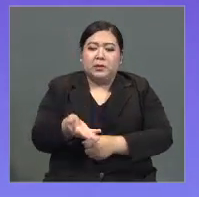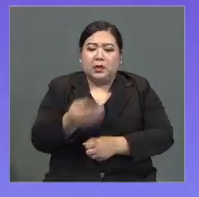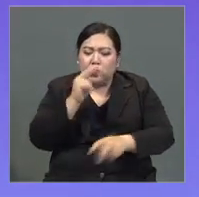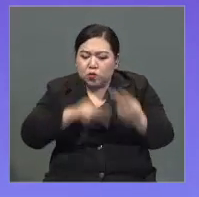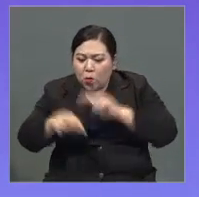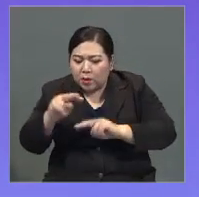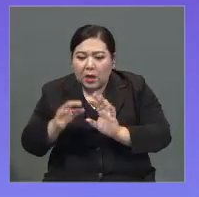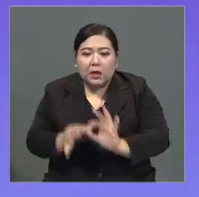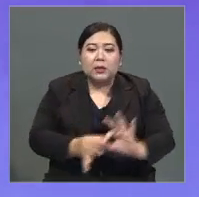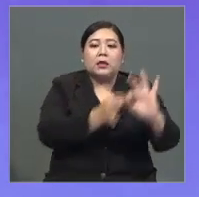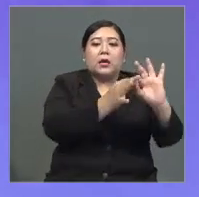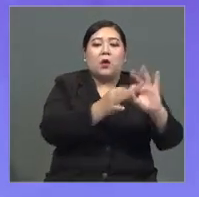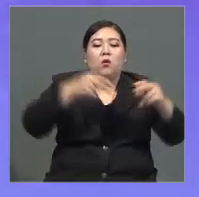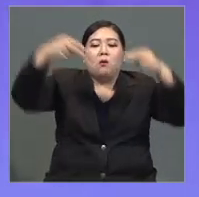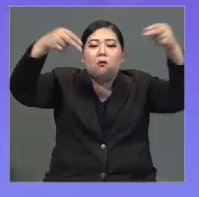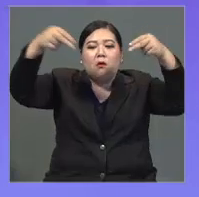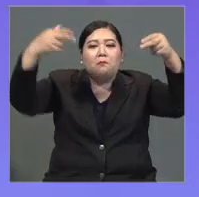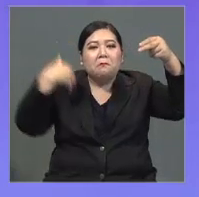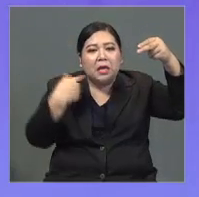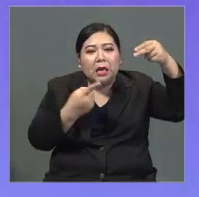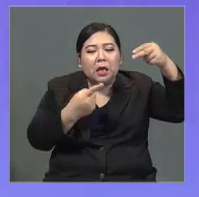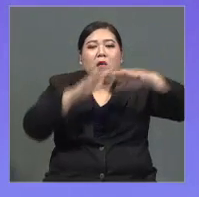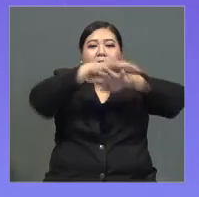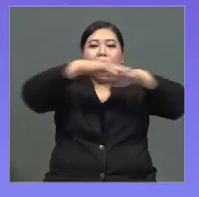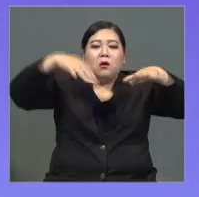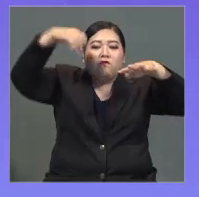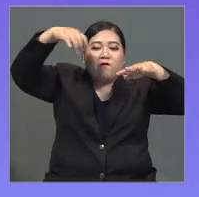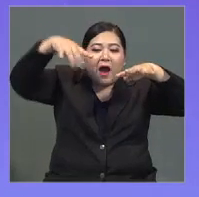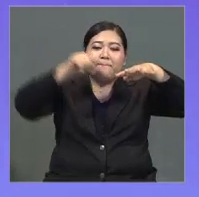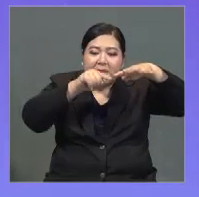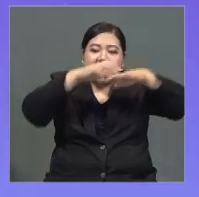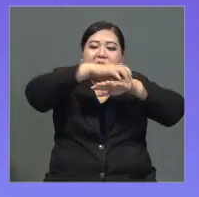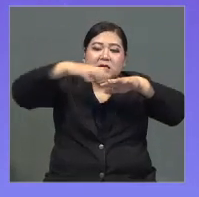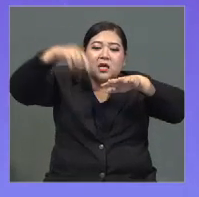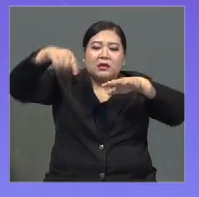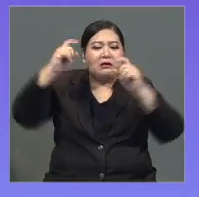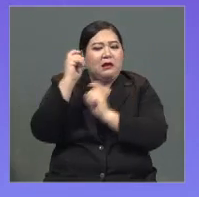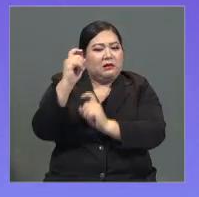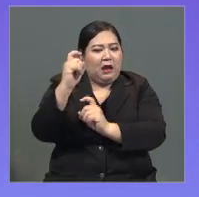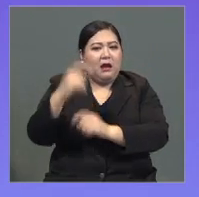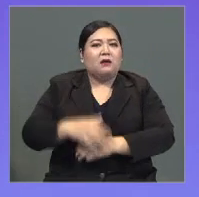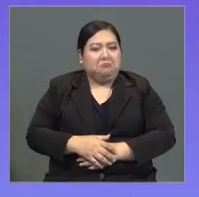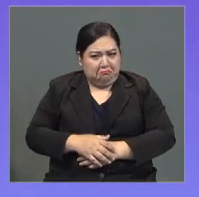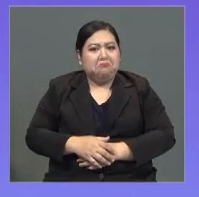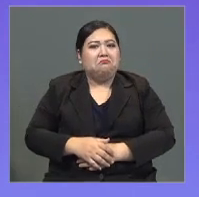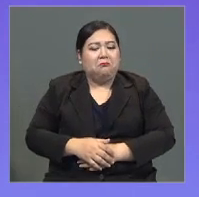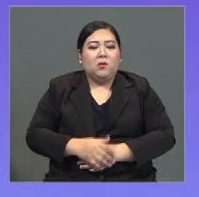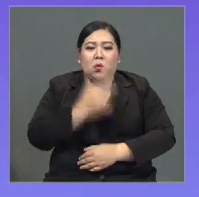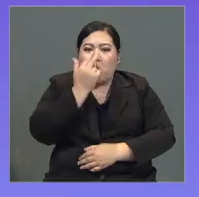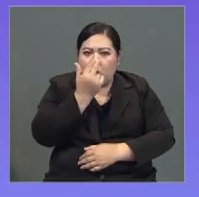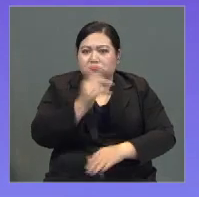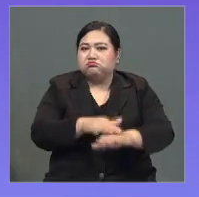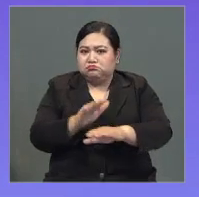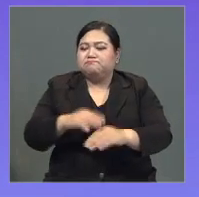ต่พอไปเกี่ยวข้องกับเรื่องของกล้องวงจรปิดแผงควบคุมไฟฟ้าอันนี้มันจะกลายเป็นอันตรายได้ในอนาคตดังนั้นต้องระมัด